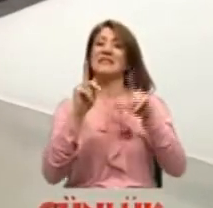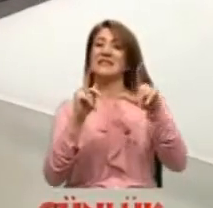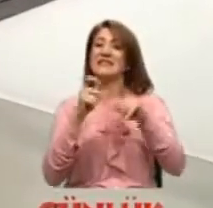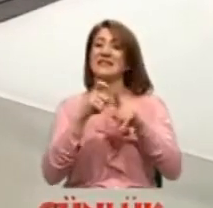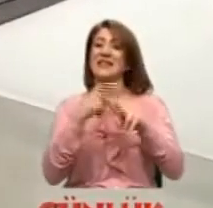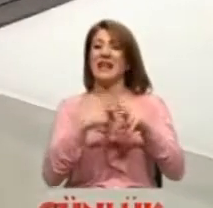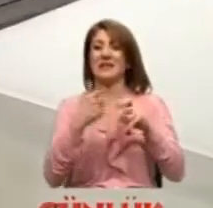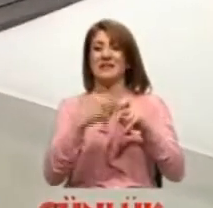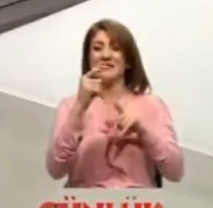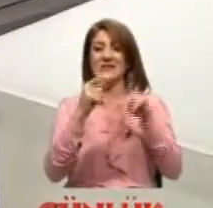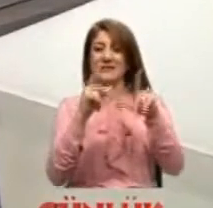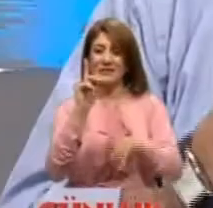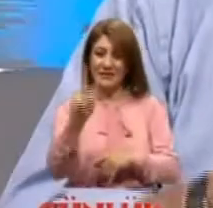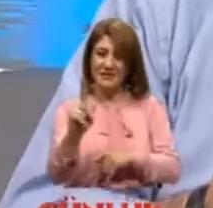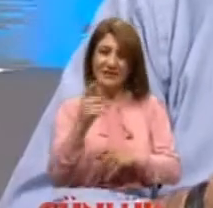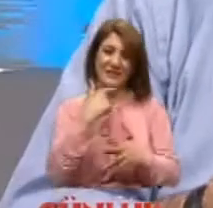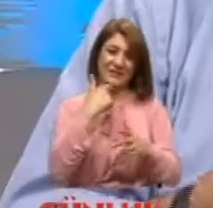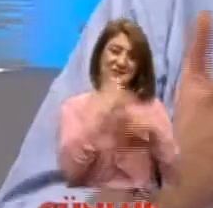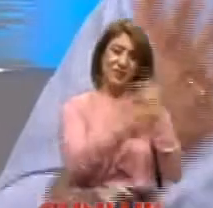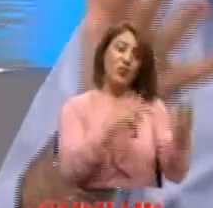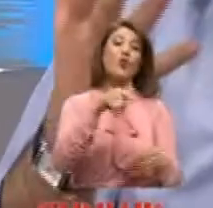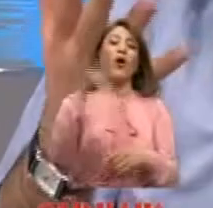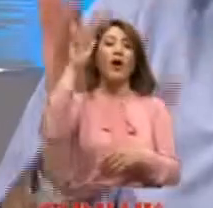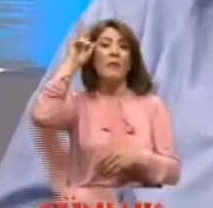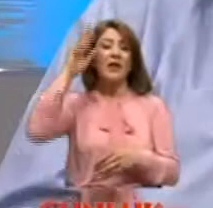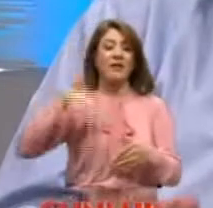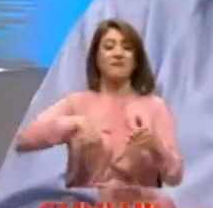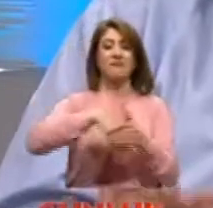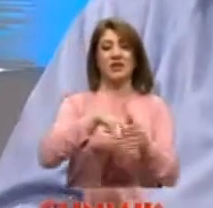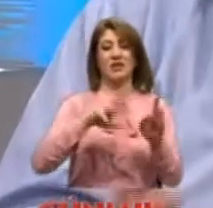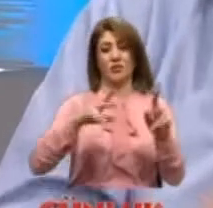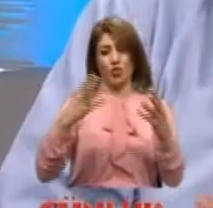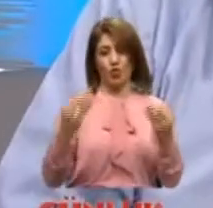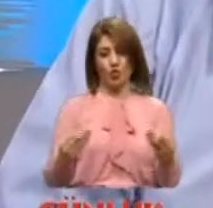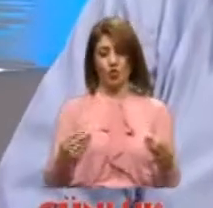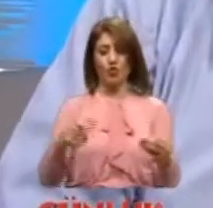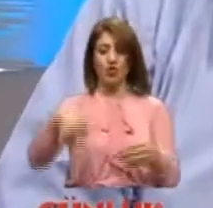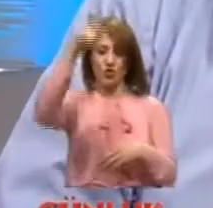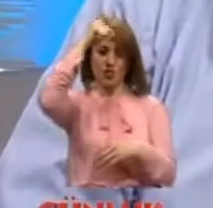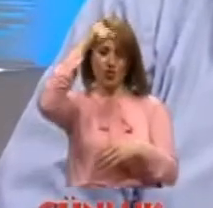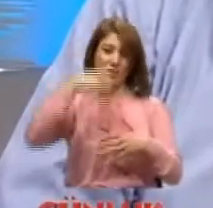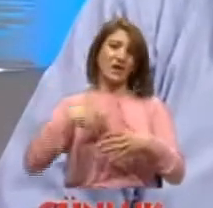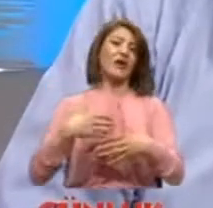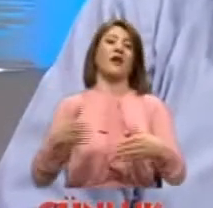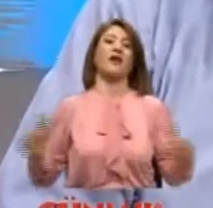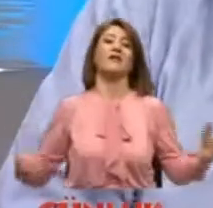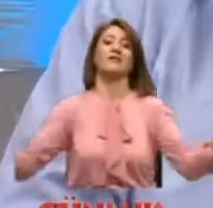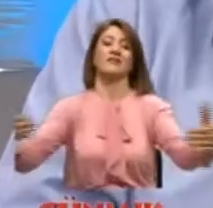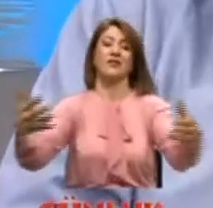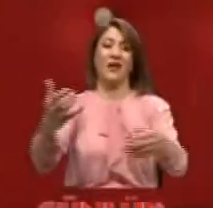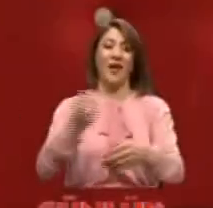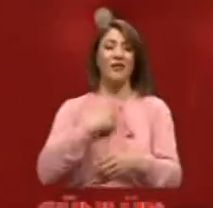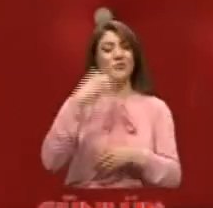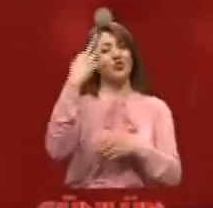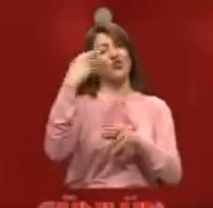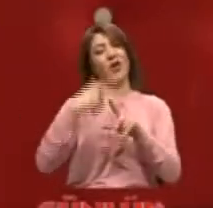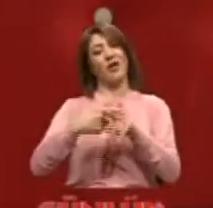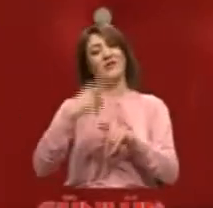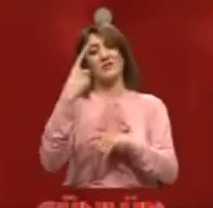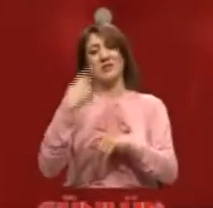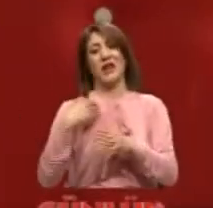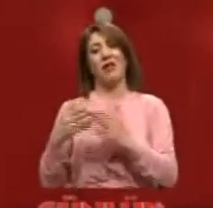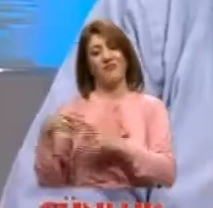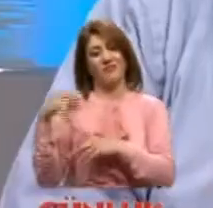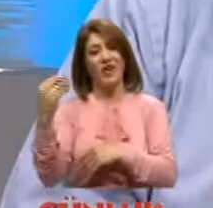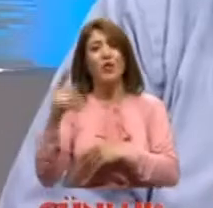Bunlar kıymeti bilinmiyor. Amerika'da dışlandılar. Ben onları Türkiye'de kucak açtım gibi. Ben onlara 3 artı 1 ev vermek istiyorum diyor. Yani sonra